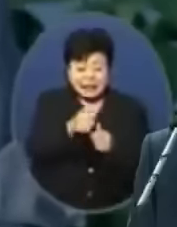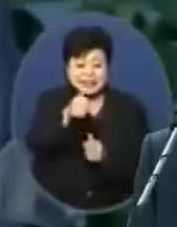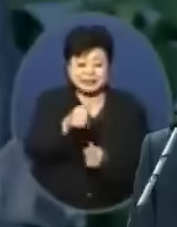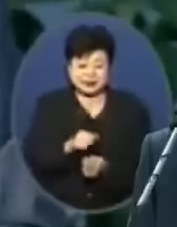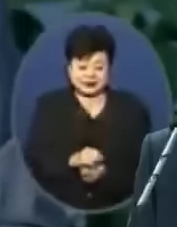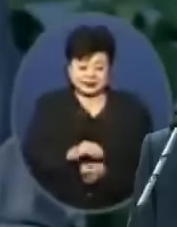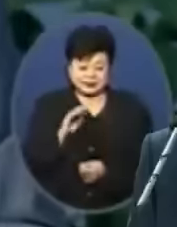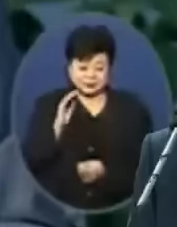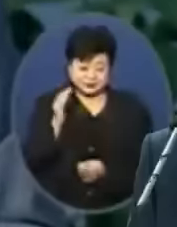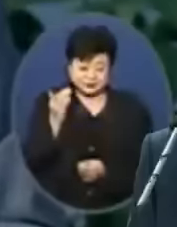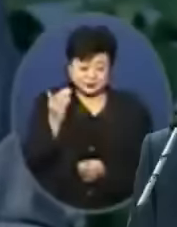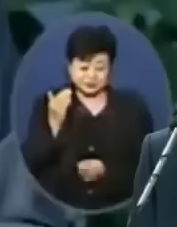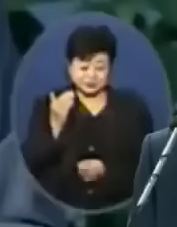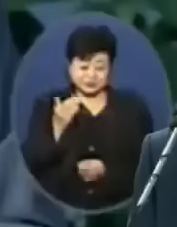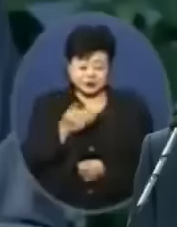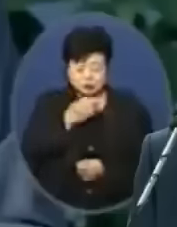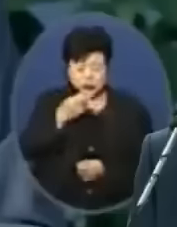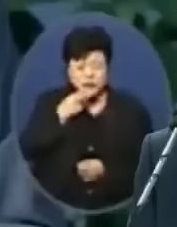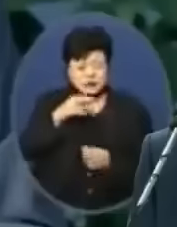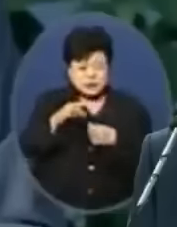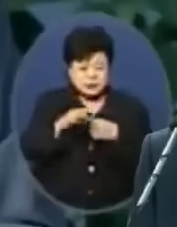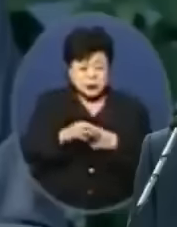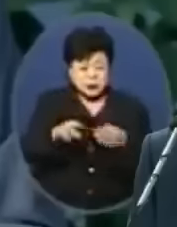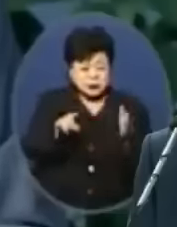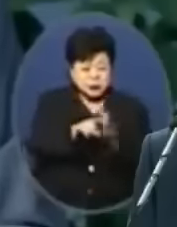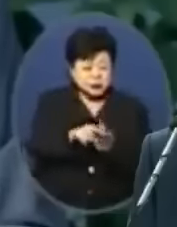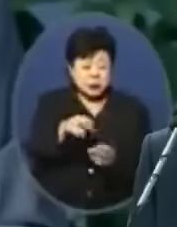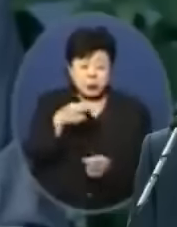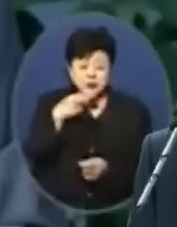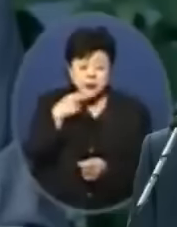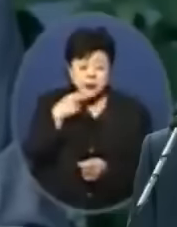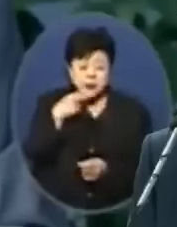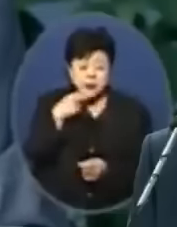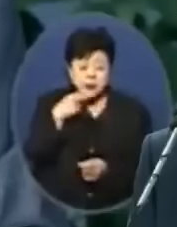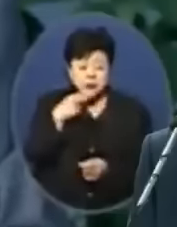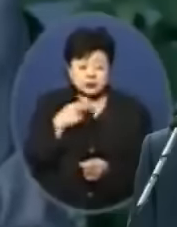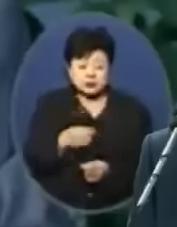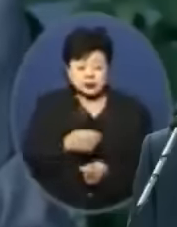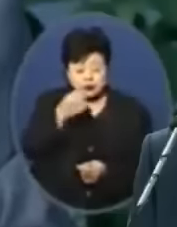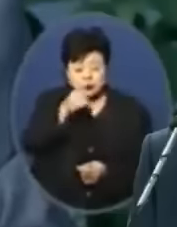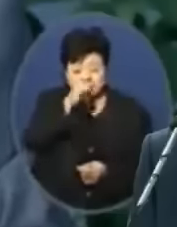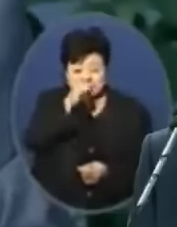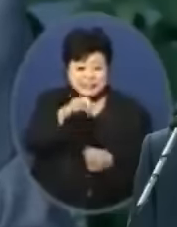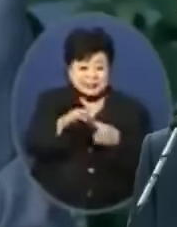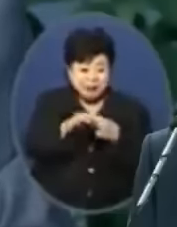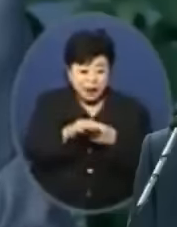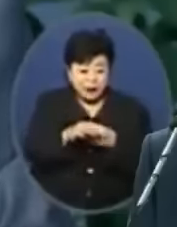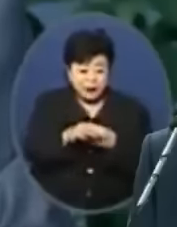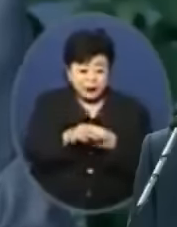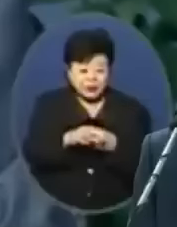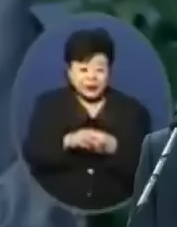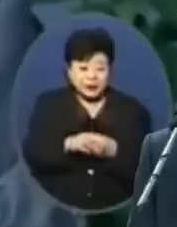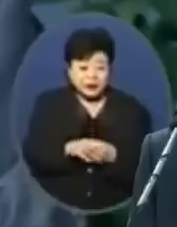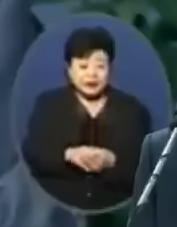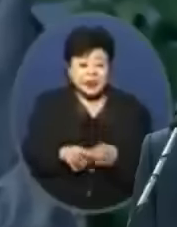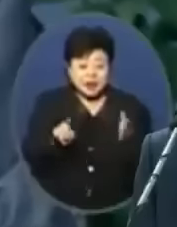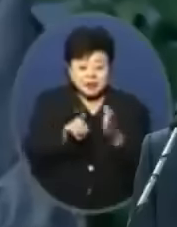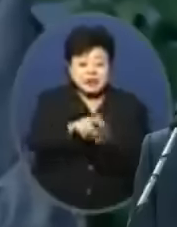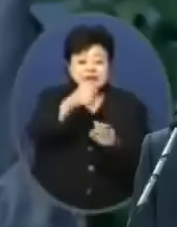의로 느끼셨다. 우리가 꿈이 없으면 믿음도 생겨나지 않습니다. 꿈이 있으면 꿈이